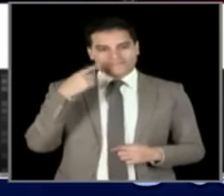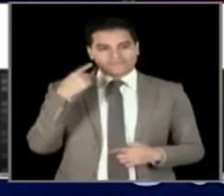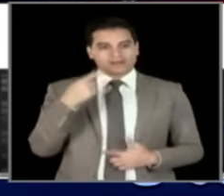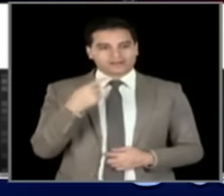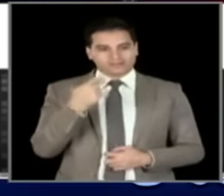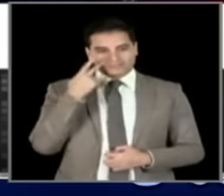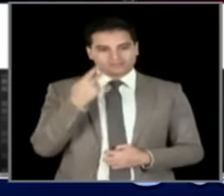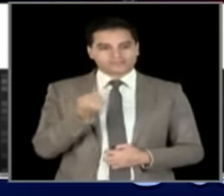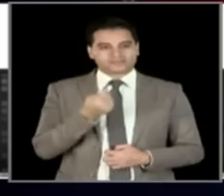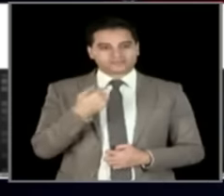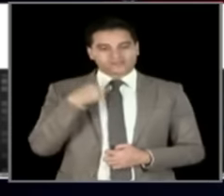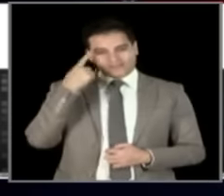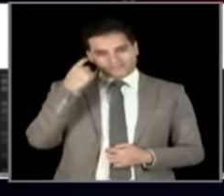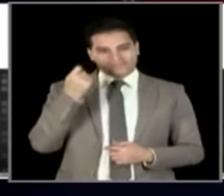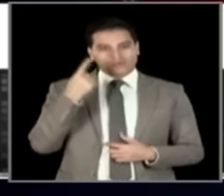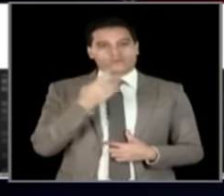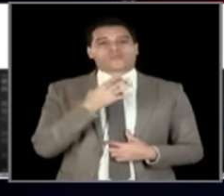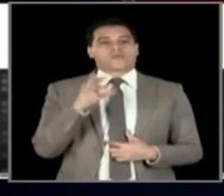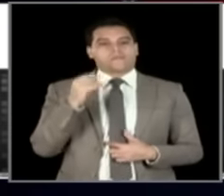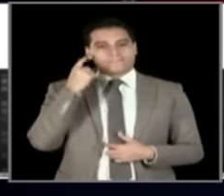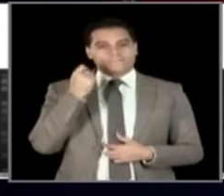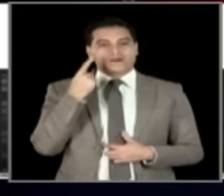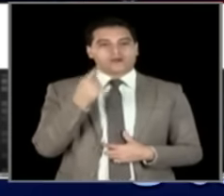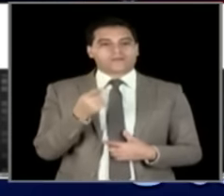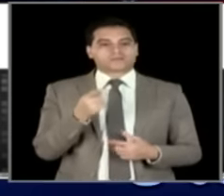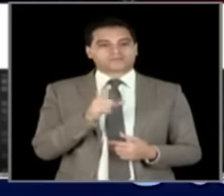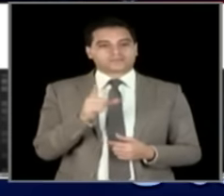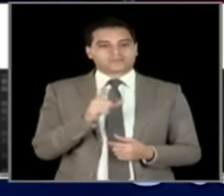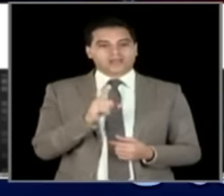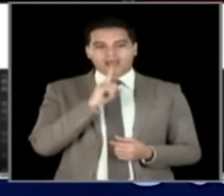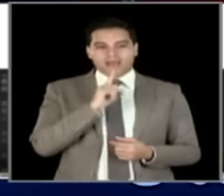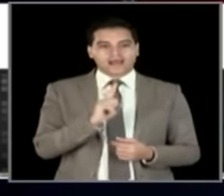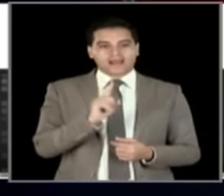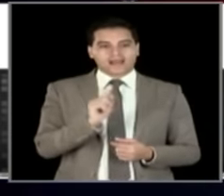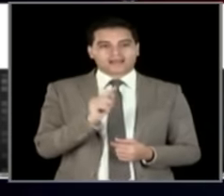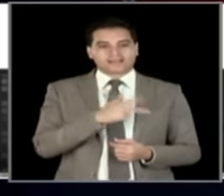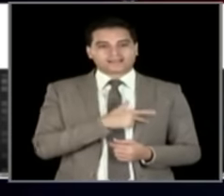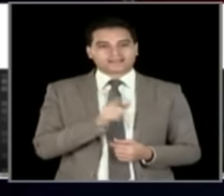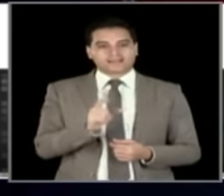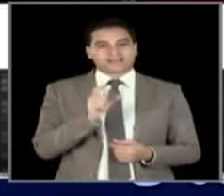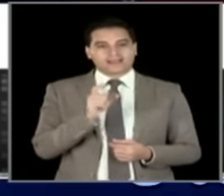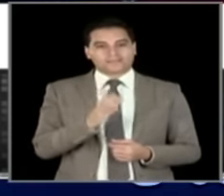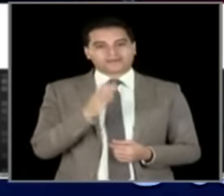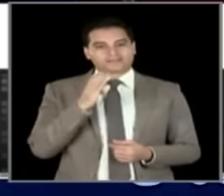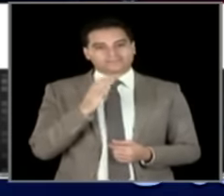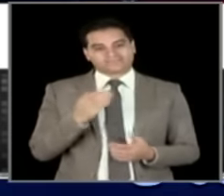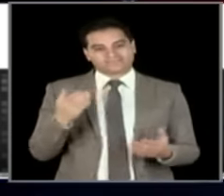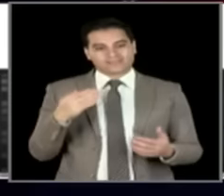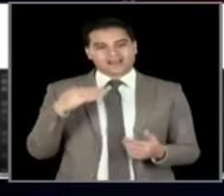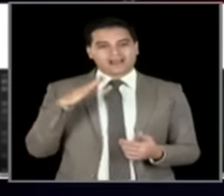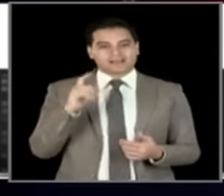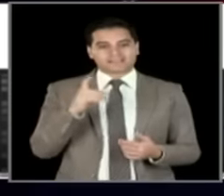هي دار العربي، دار العربي. كل المعلومات اللي عندك سليمة ما عدا الاسم إلا الإجابة. حسن